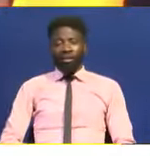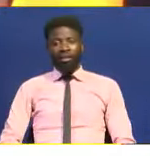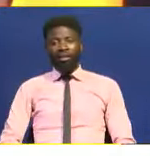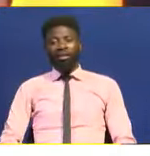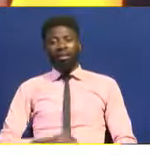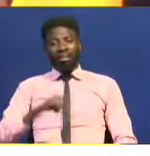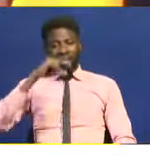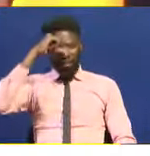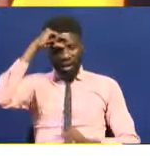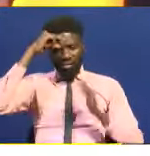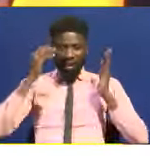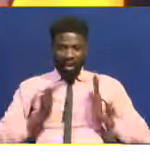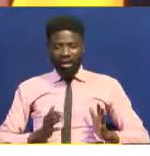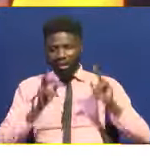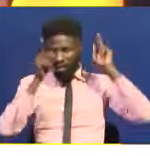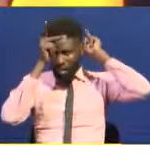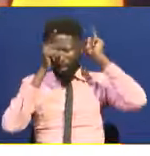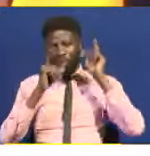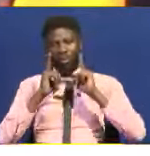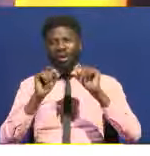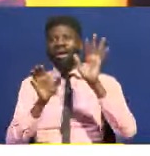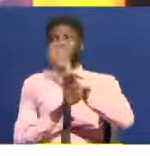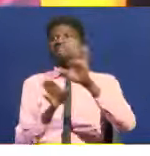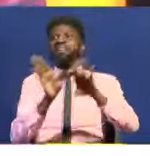everything under control.